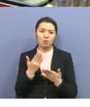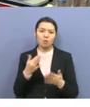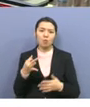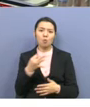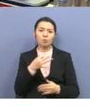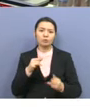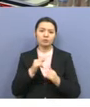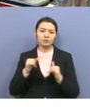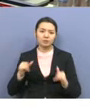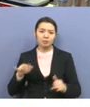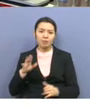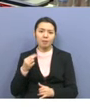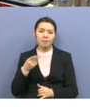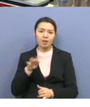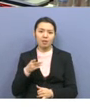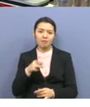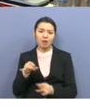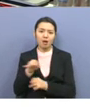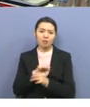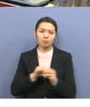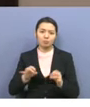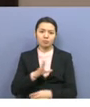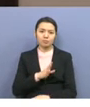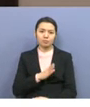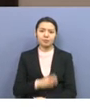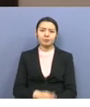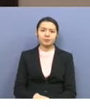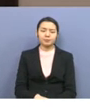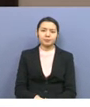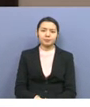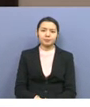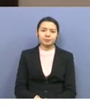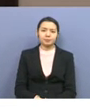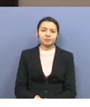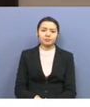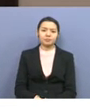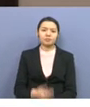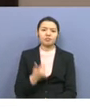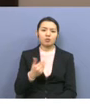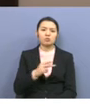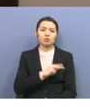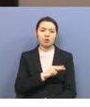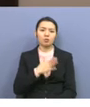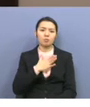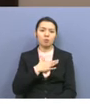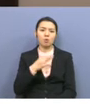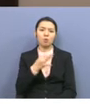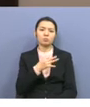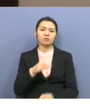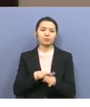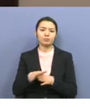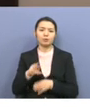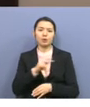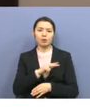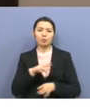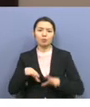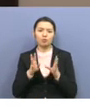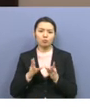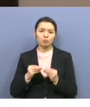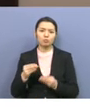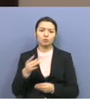өңірлерді дамыту перспективалары талқыға салынды. Біз сіздердің жұмыстарыңызды, облыста атқарылып жатқан істерді